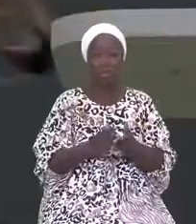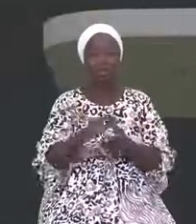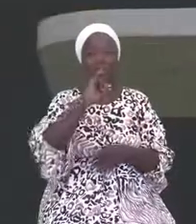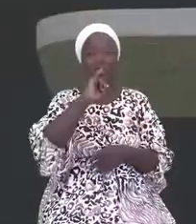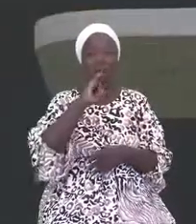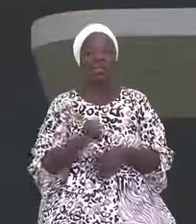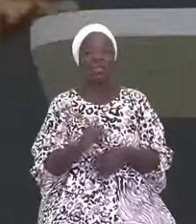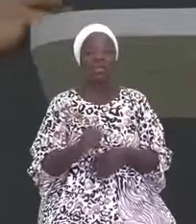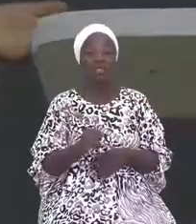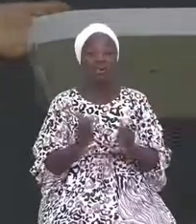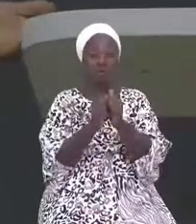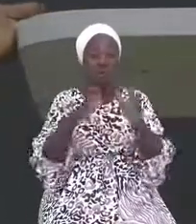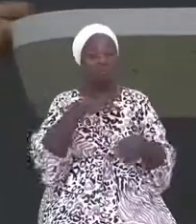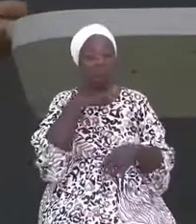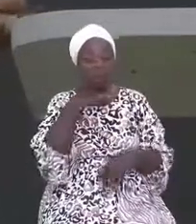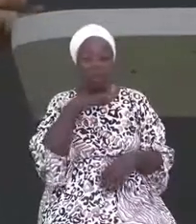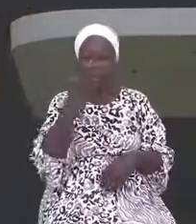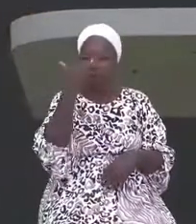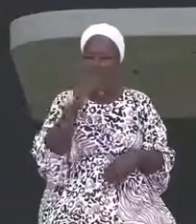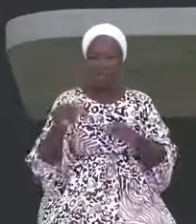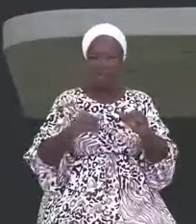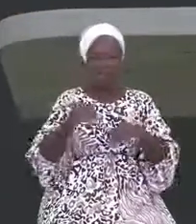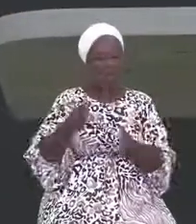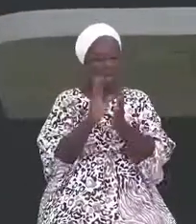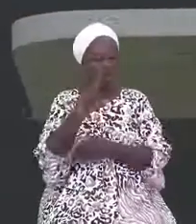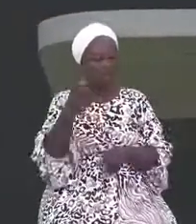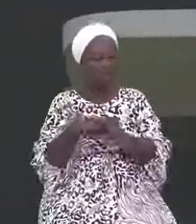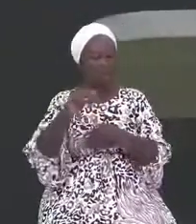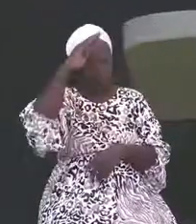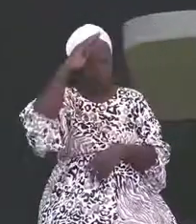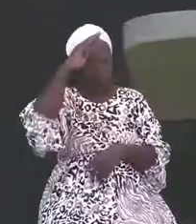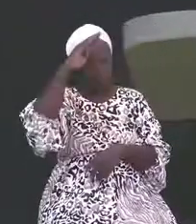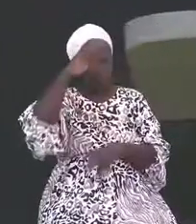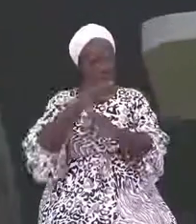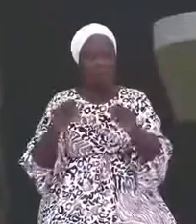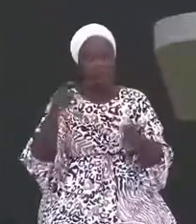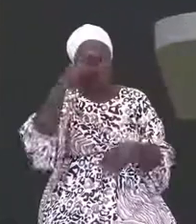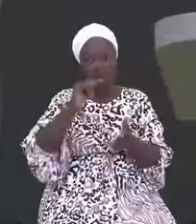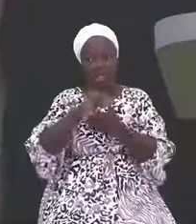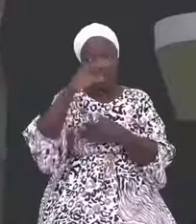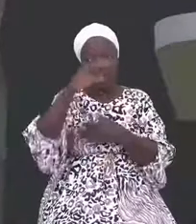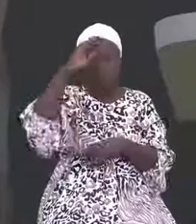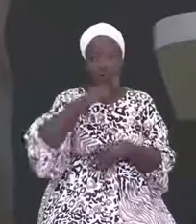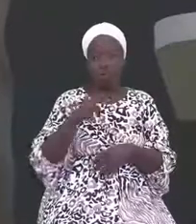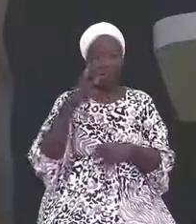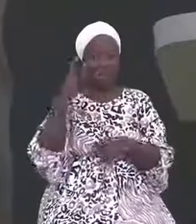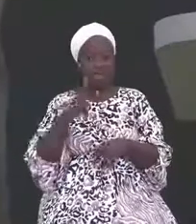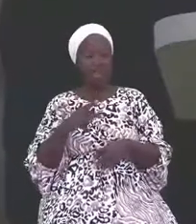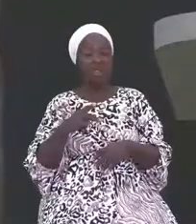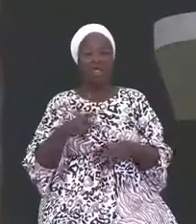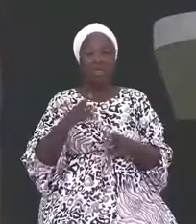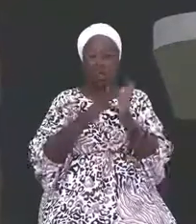sans tâche. Pourquoi a-t-il posé la question à l'homme? Parce que l'homme pensait à Jésus comme un